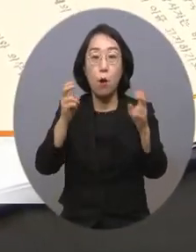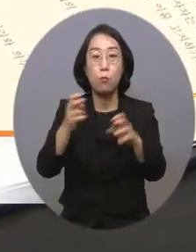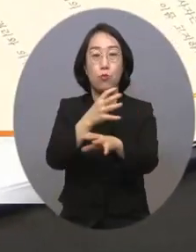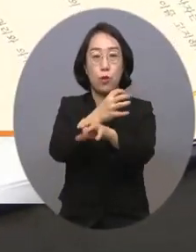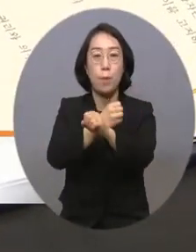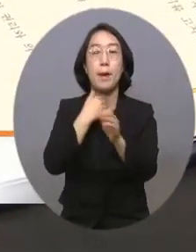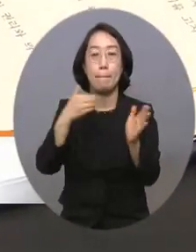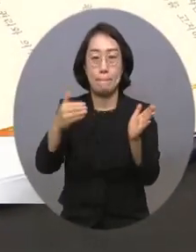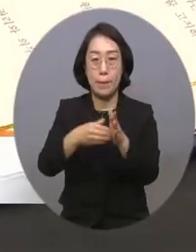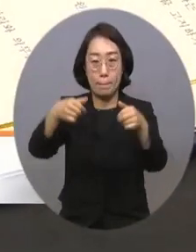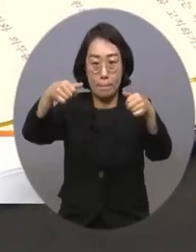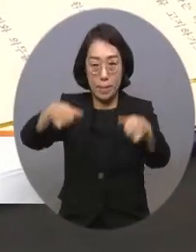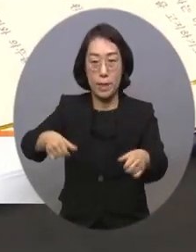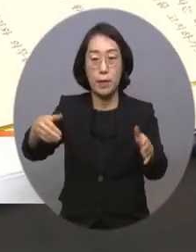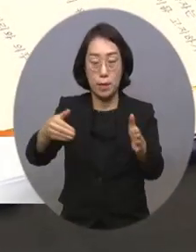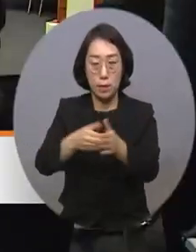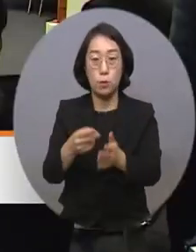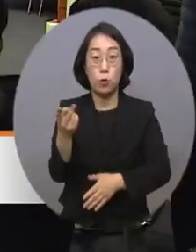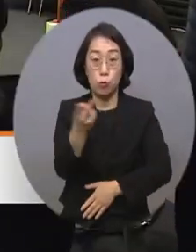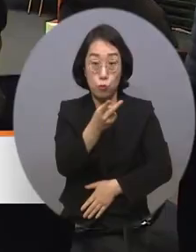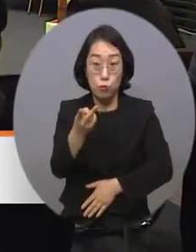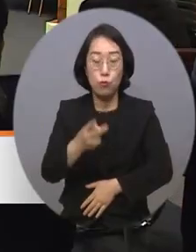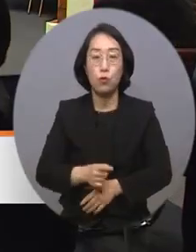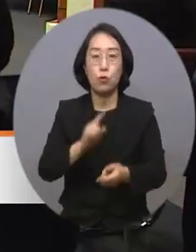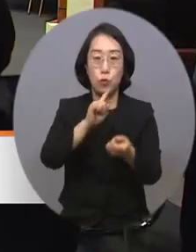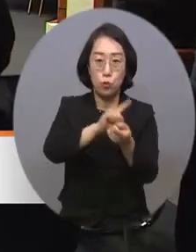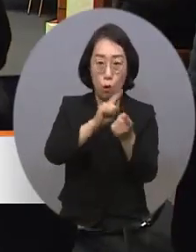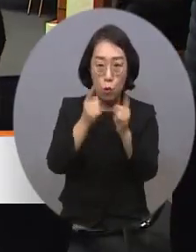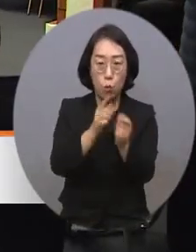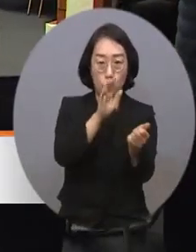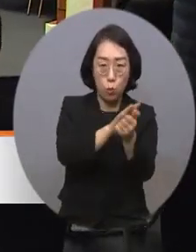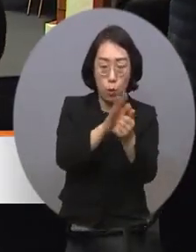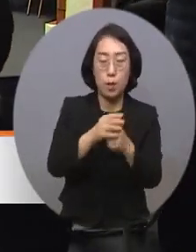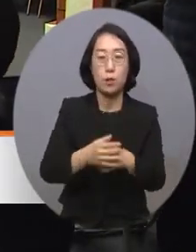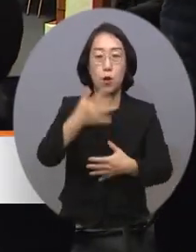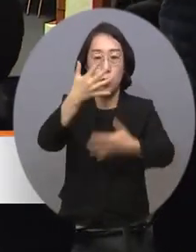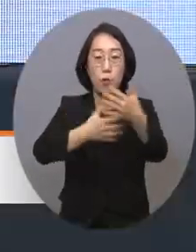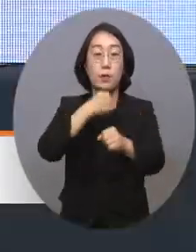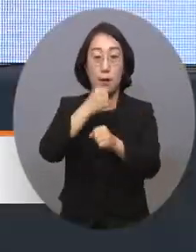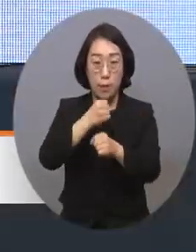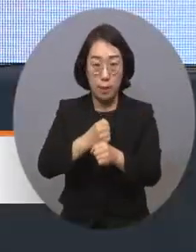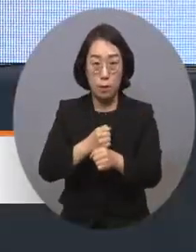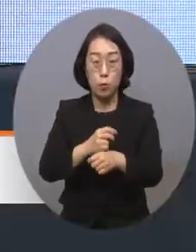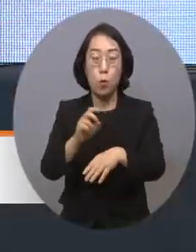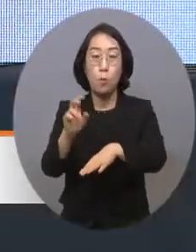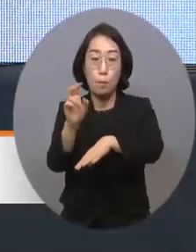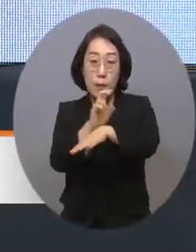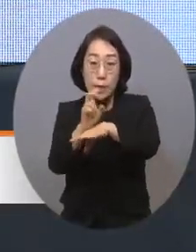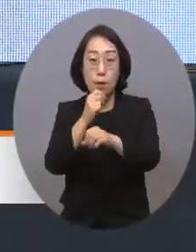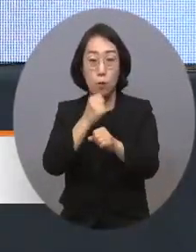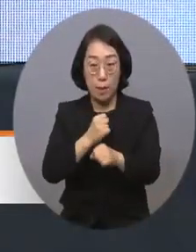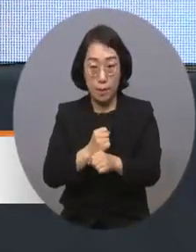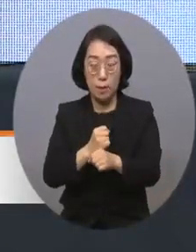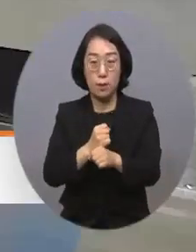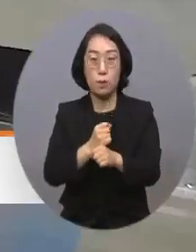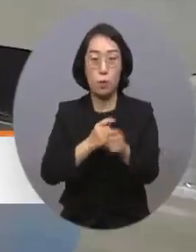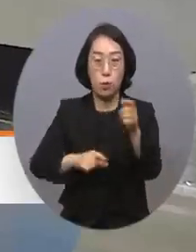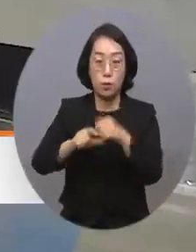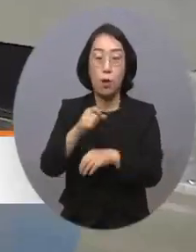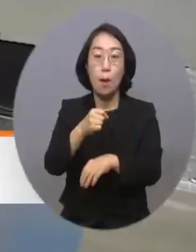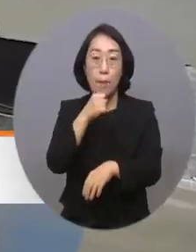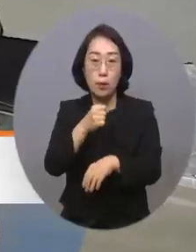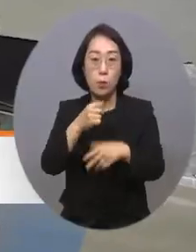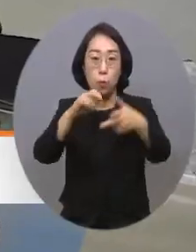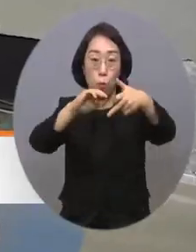체결했습니다. 양기관은 이번 협약식을 통해 영상 창작 문화 발전과 미디어 인력 양성, 그리고